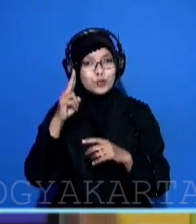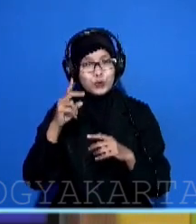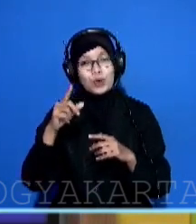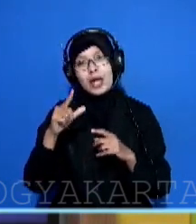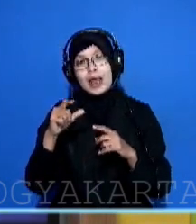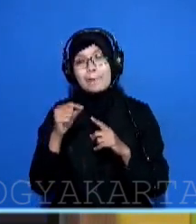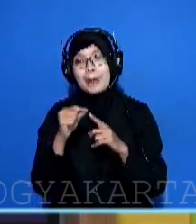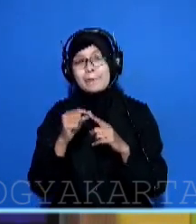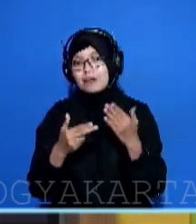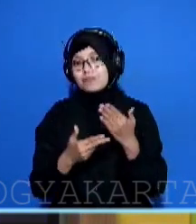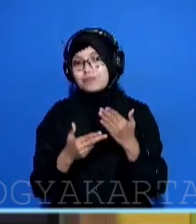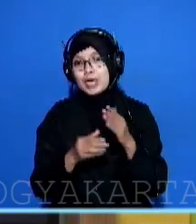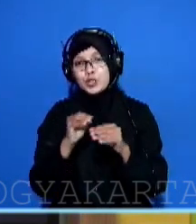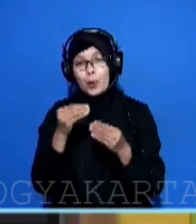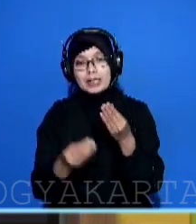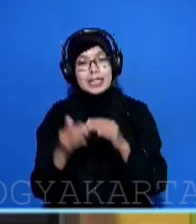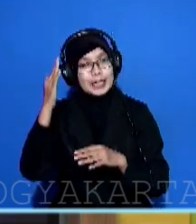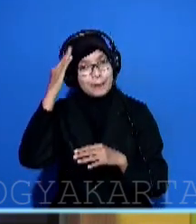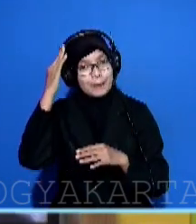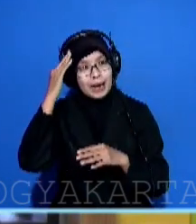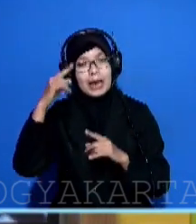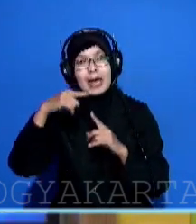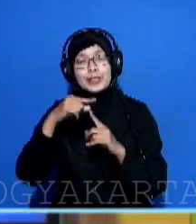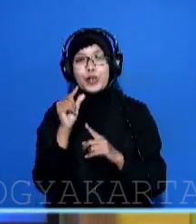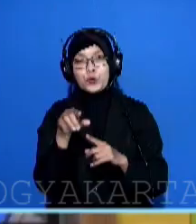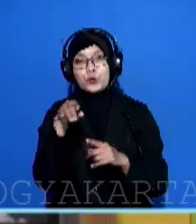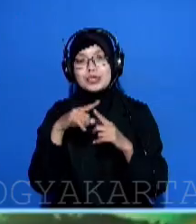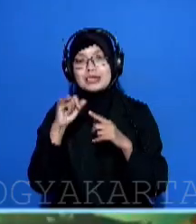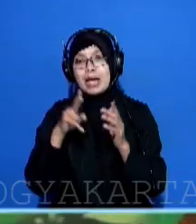Jogja yang diwakili kepala tata usaha Zainal